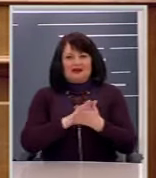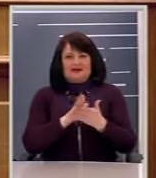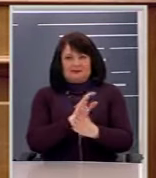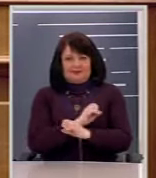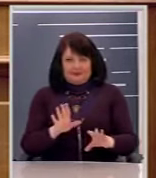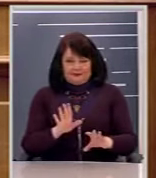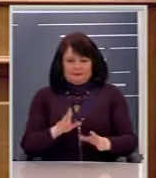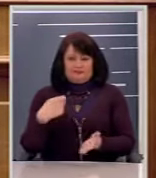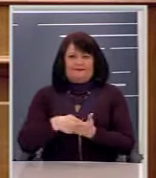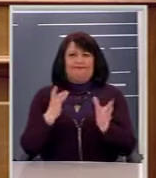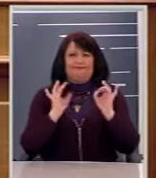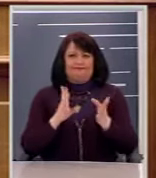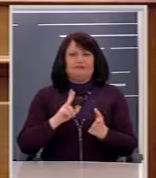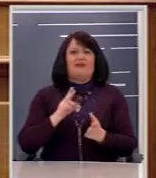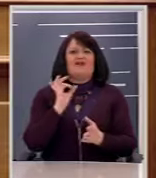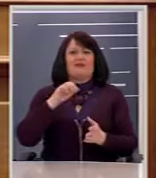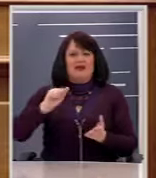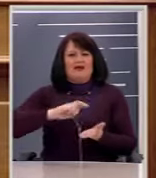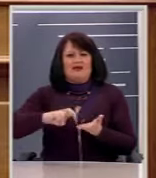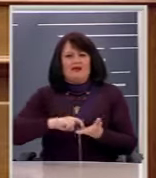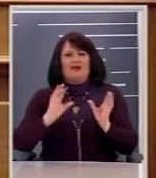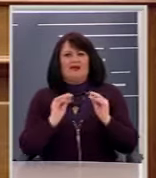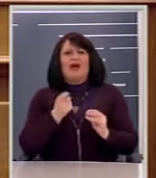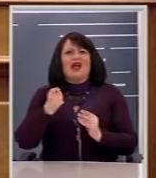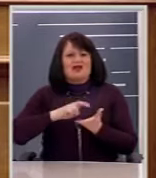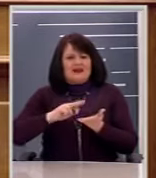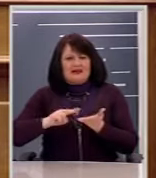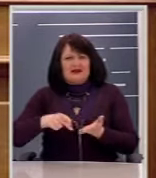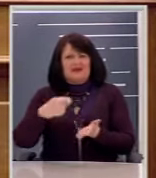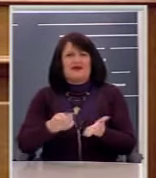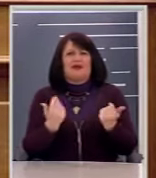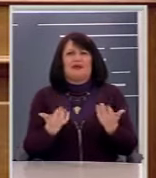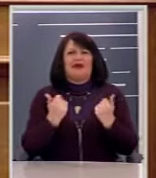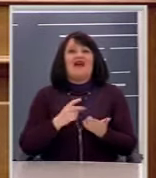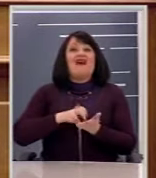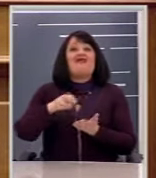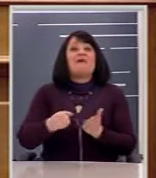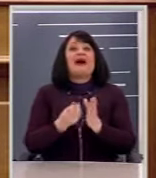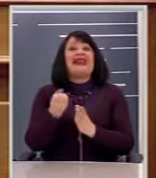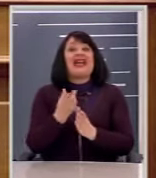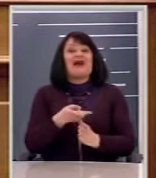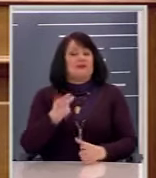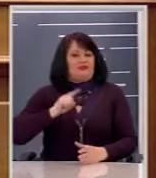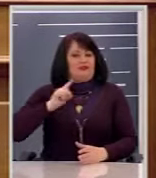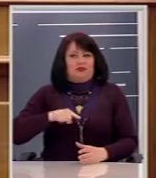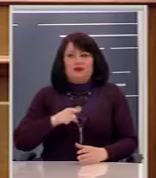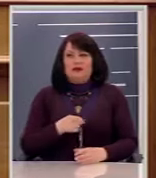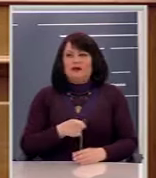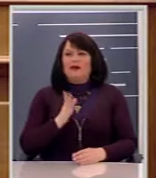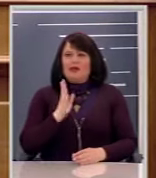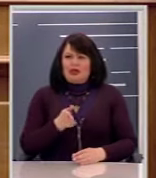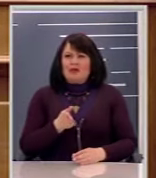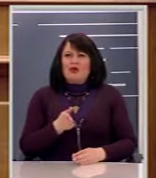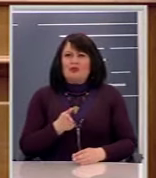πληρώνουν κρατήσεις, ΦΠΑ, ασφαλιστικές εισφορές, μιλώ για το Βήμα και τα Νέα, εκεί θα μπορούσε κάλλιστα ο